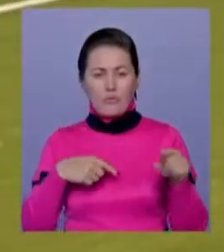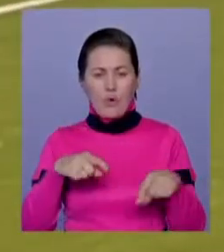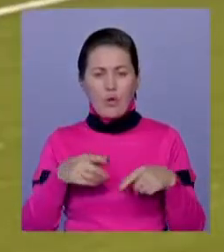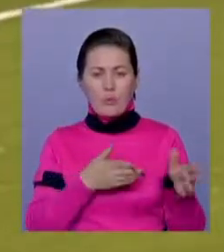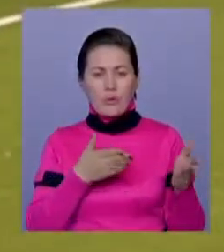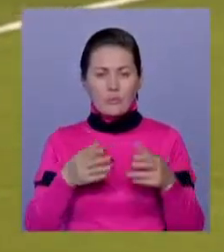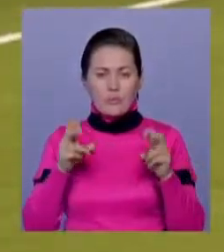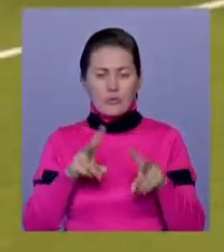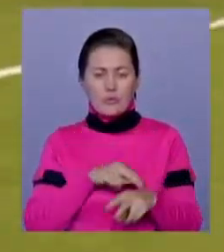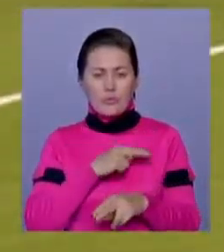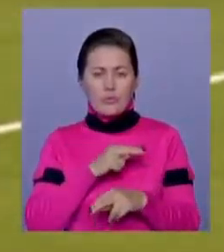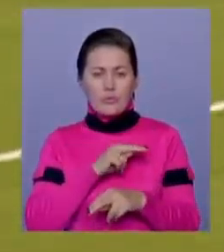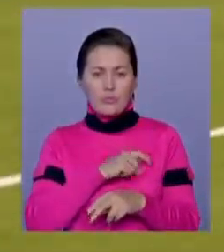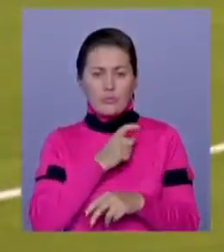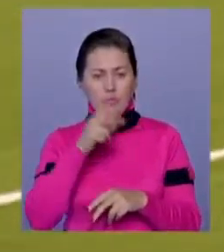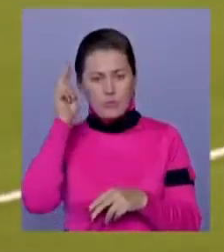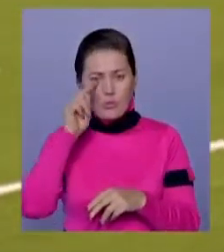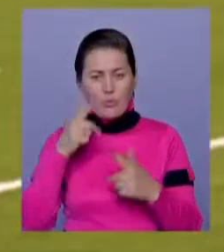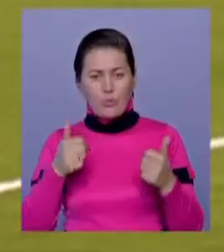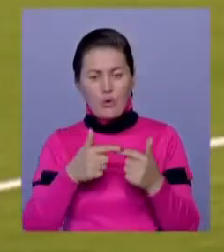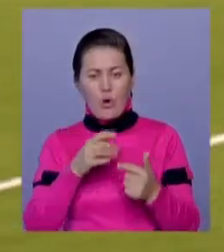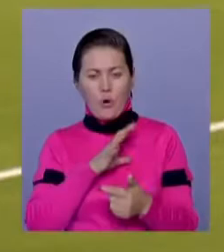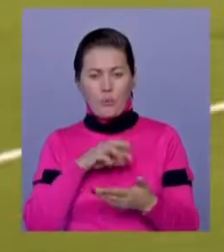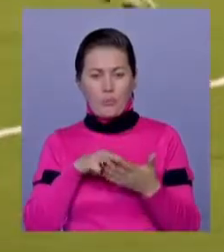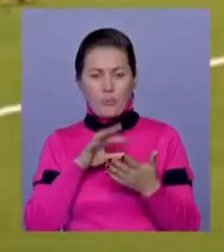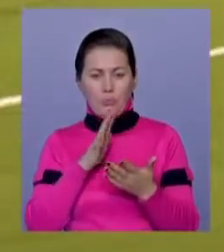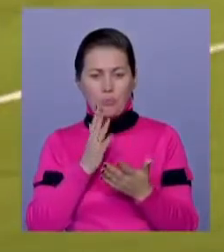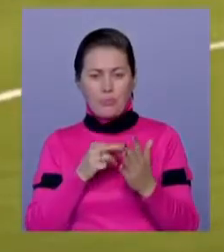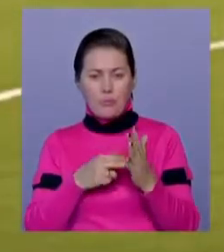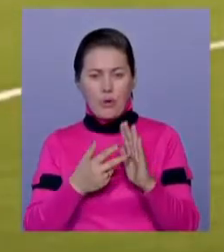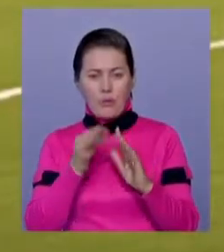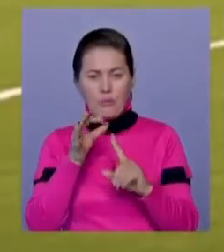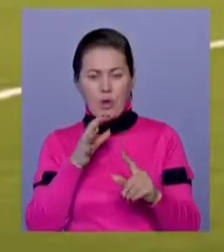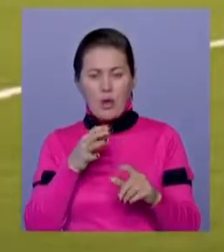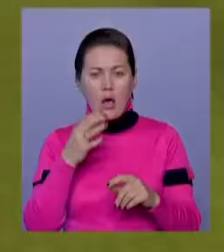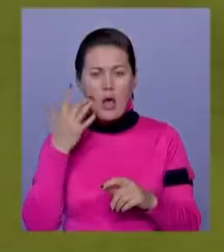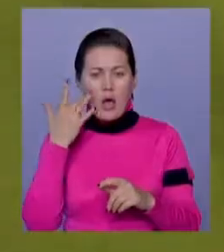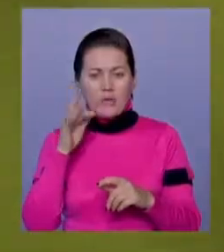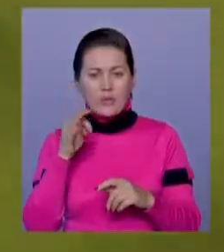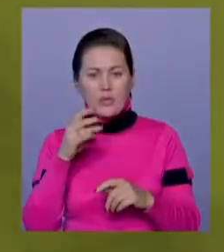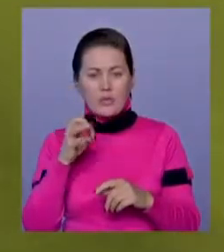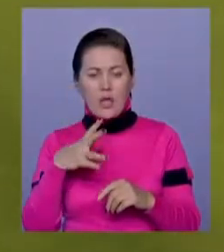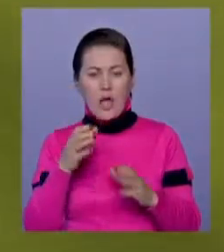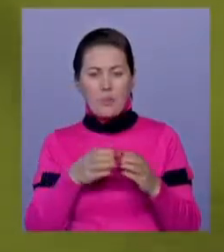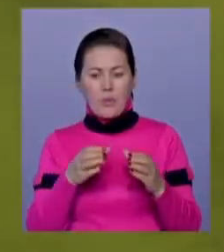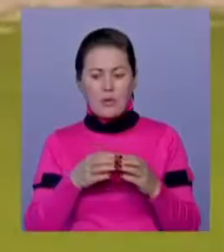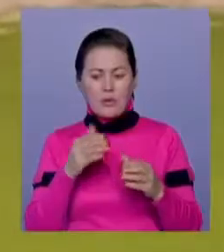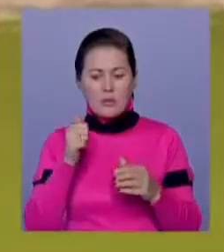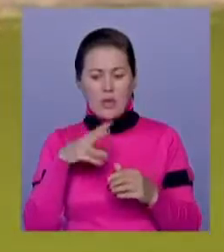шақырып, арнайы шеберлік сабақтарын ұйымдастыруды көздеп отыр. Африка Интернешнл деген команда бар. Сол жақтан жа